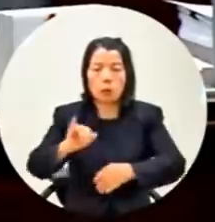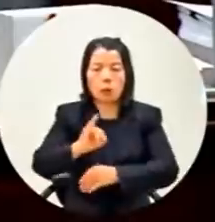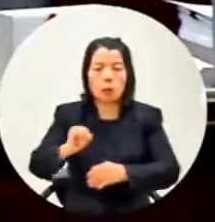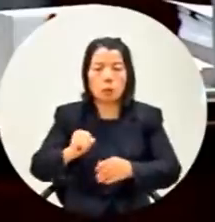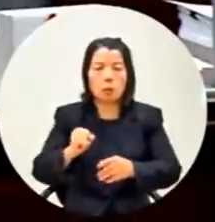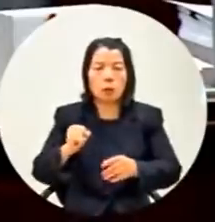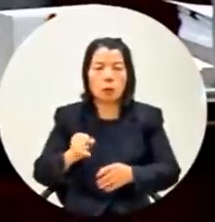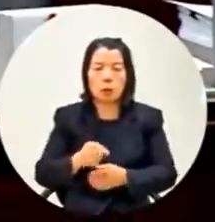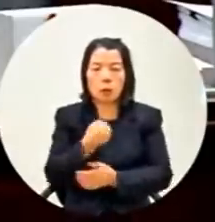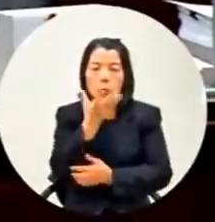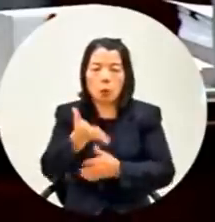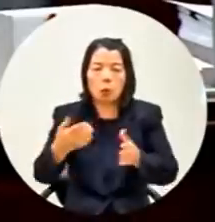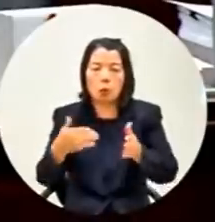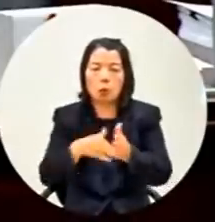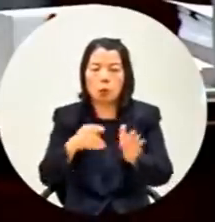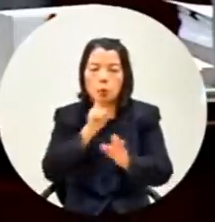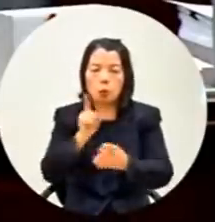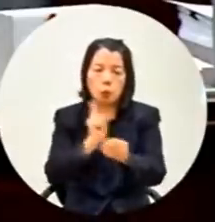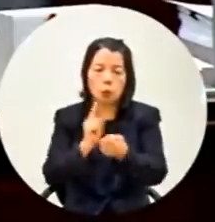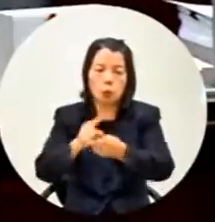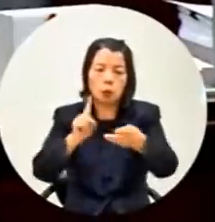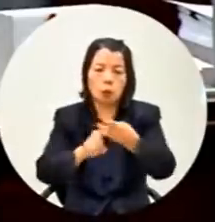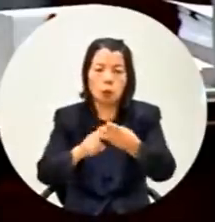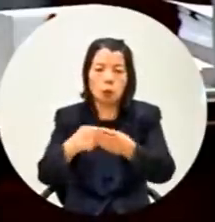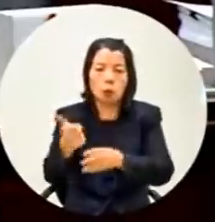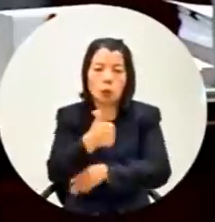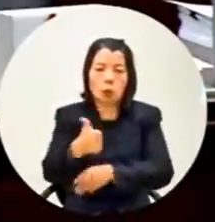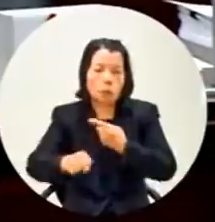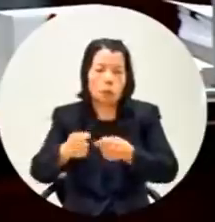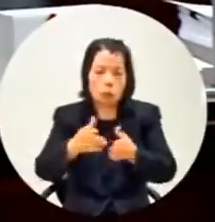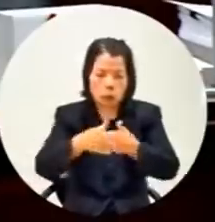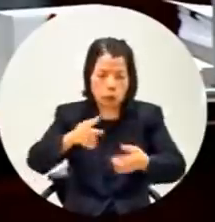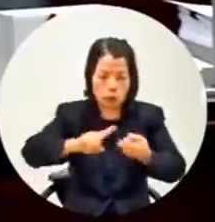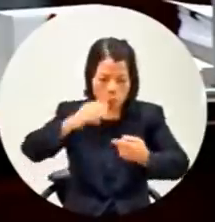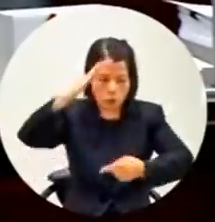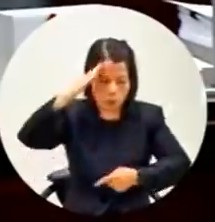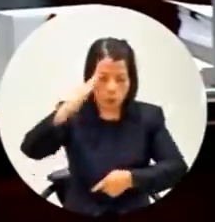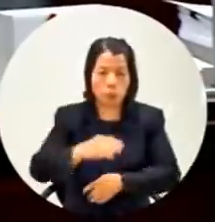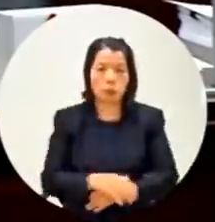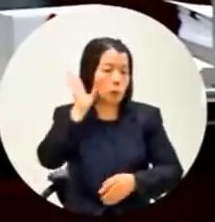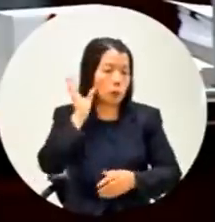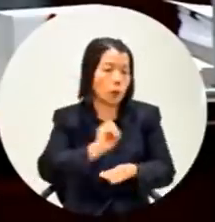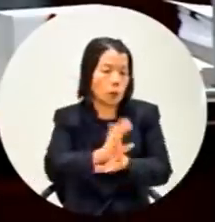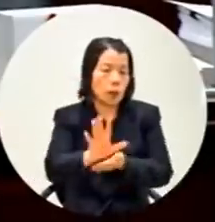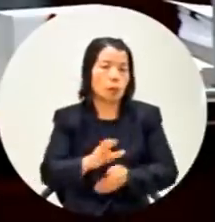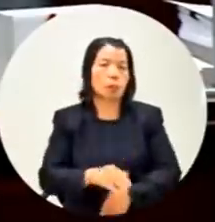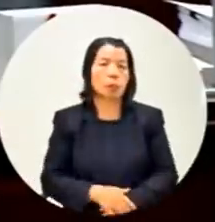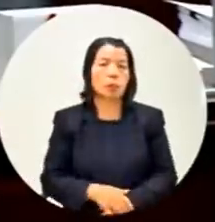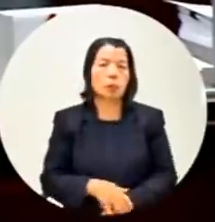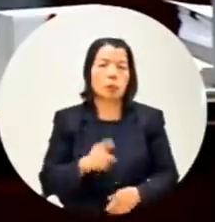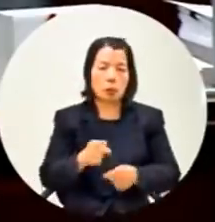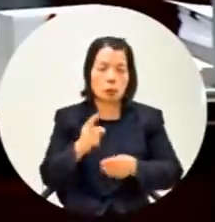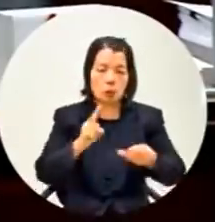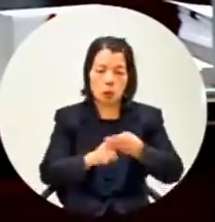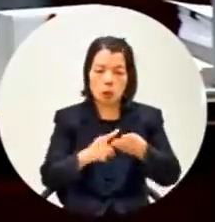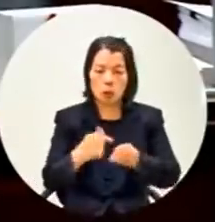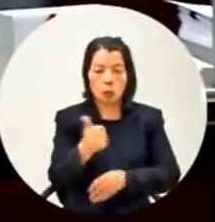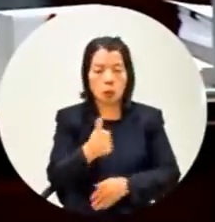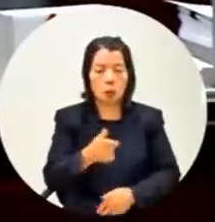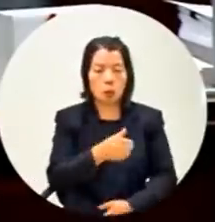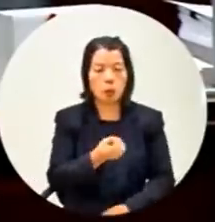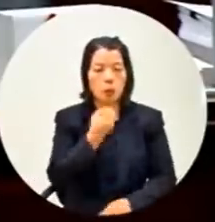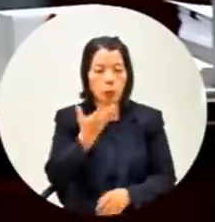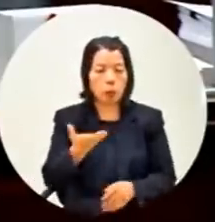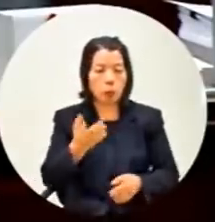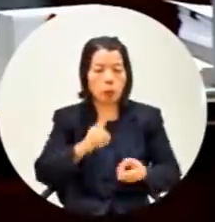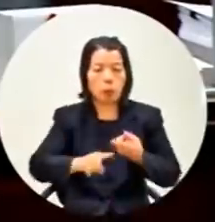端仁的发言不当向社会表示道歉。这当时新闻报道哦，王端仁的发言不当向社会